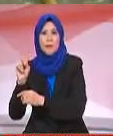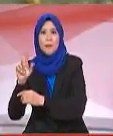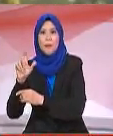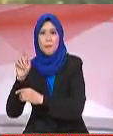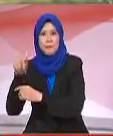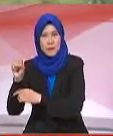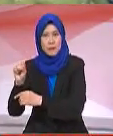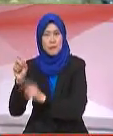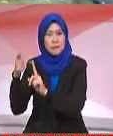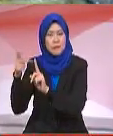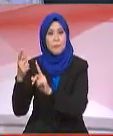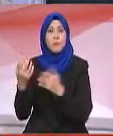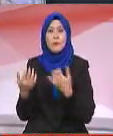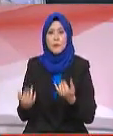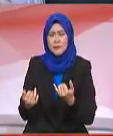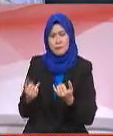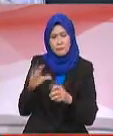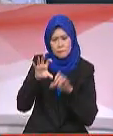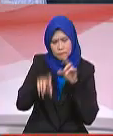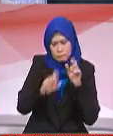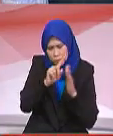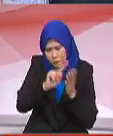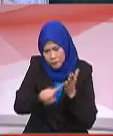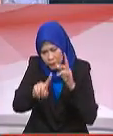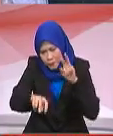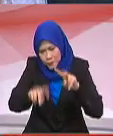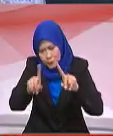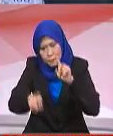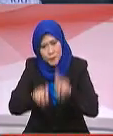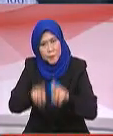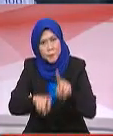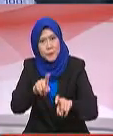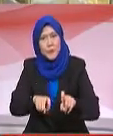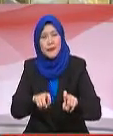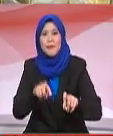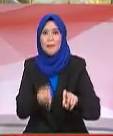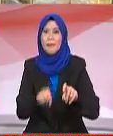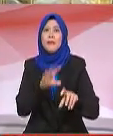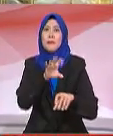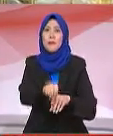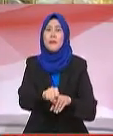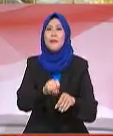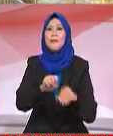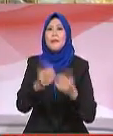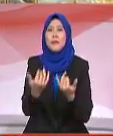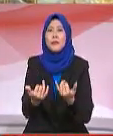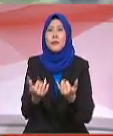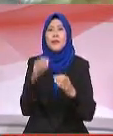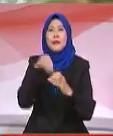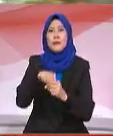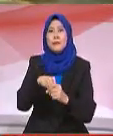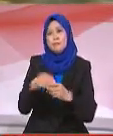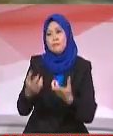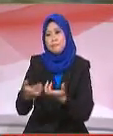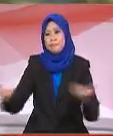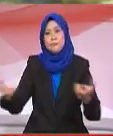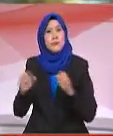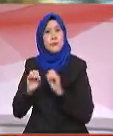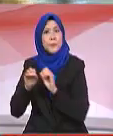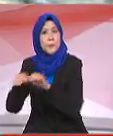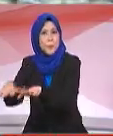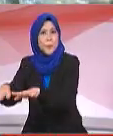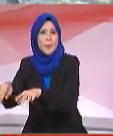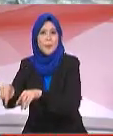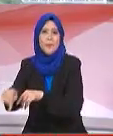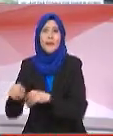Hasil soal siasat membawa penahanan 3 warga tempatan termasuk dalang sindiket dalam serbuan berasingan.